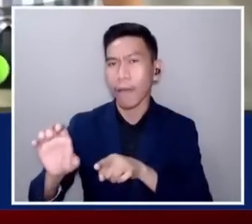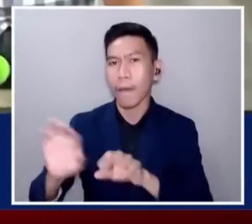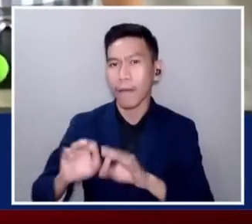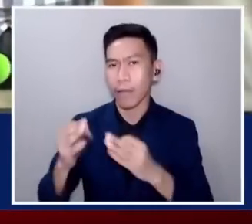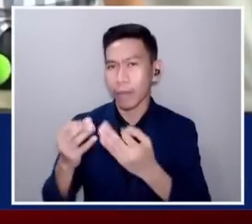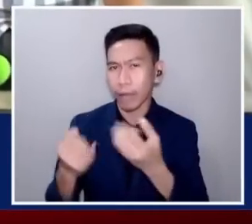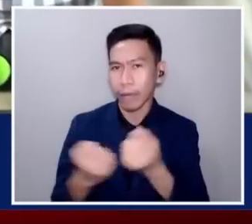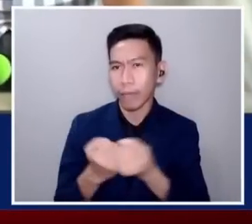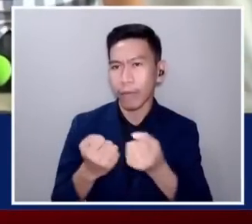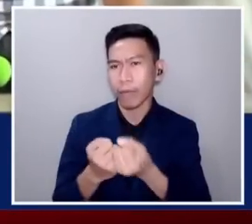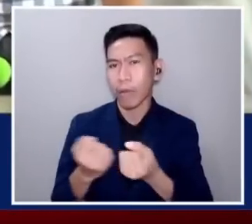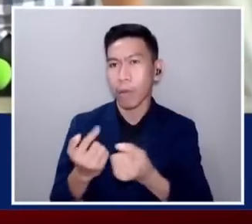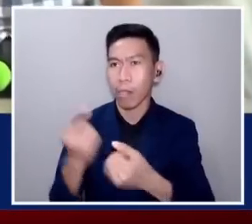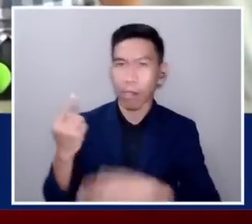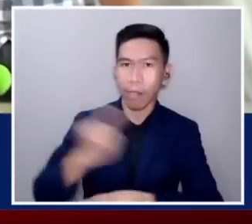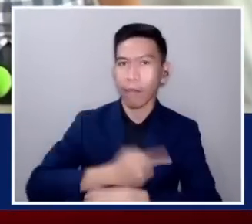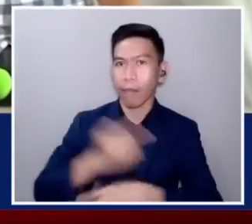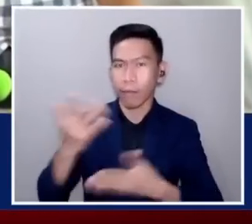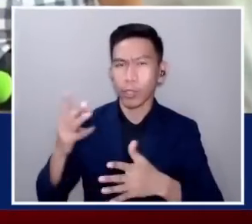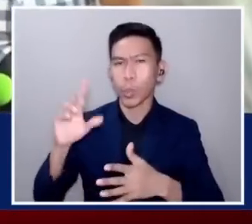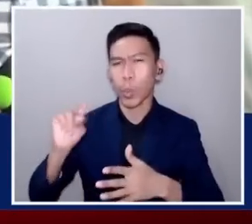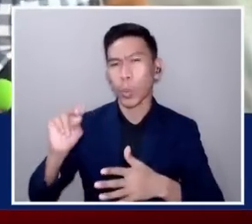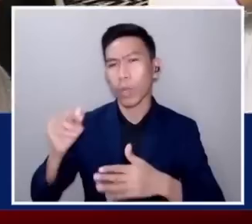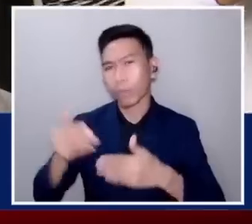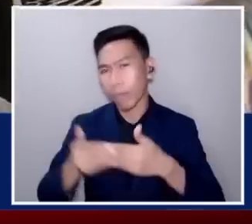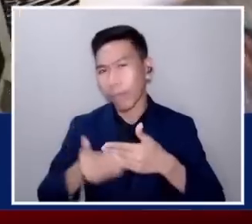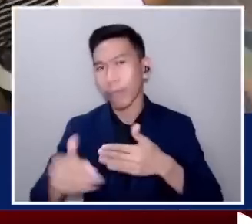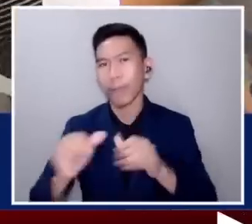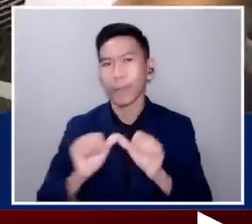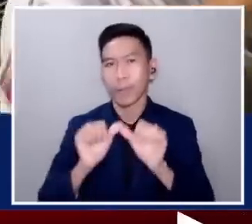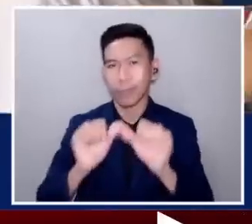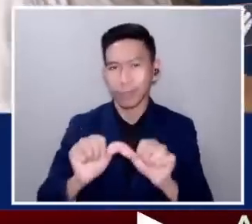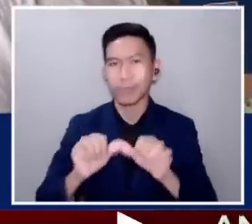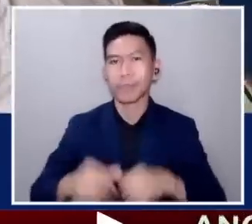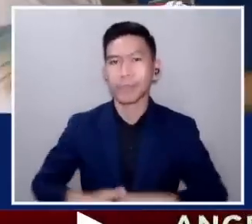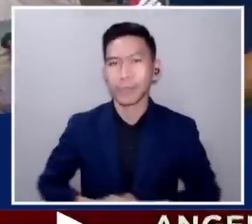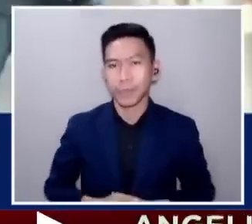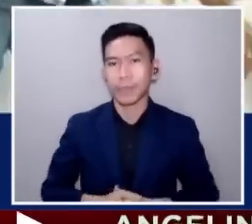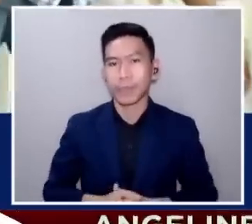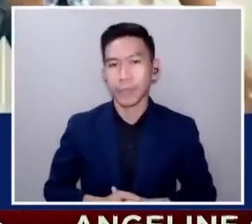kundi para maging self-sustaining, self-supporting.